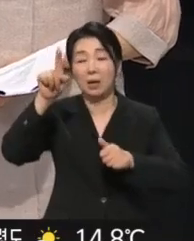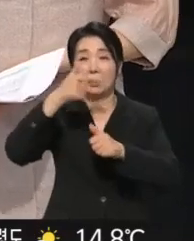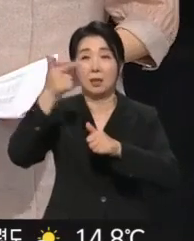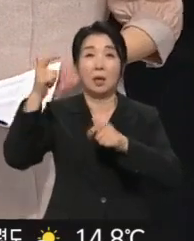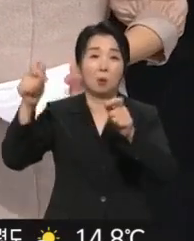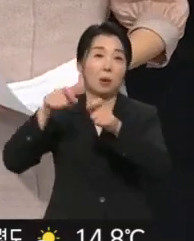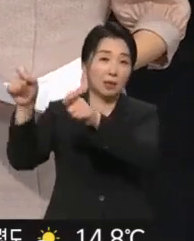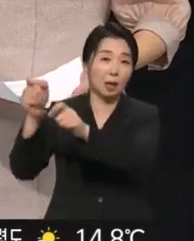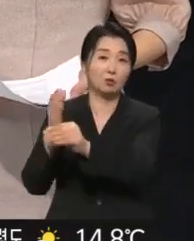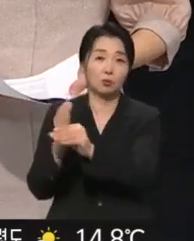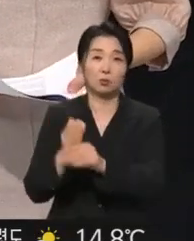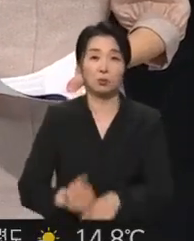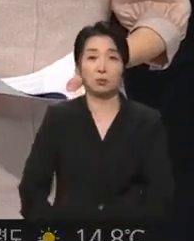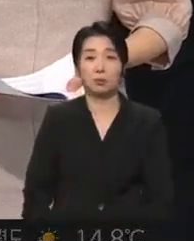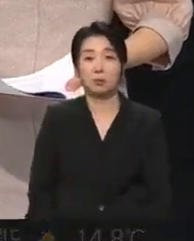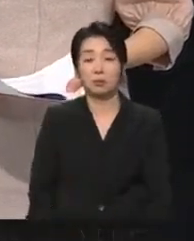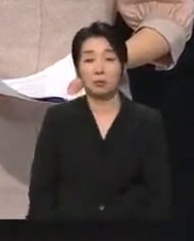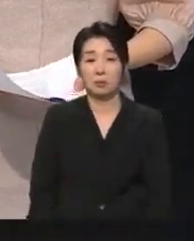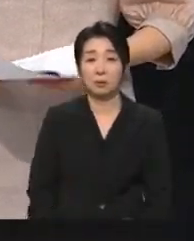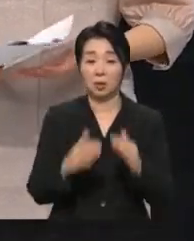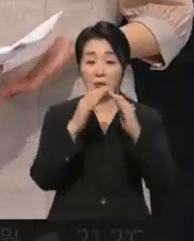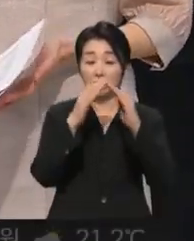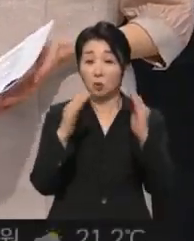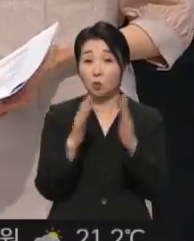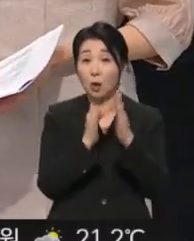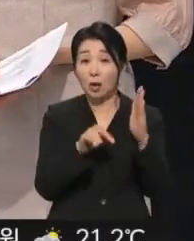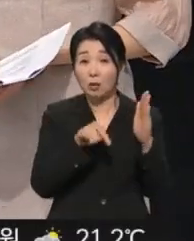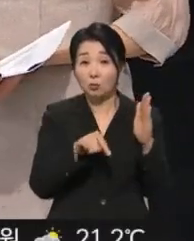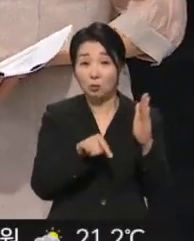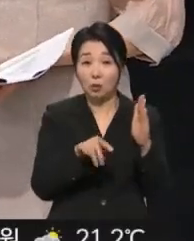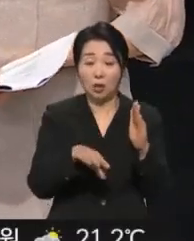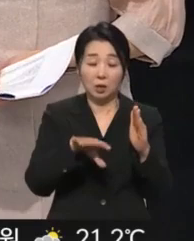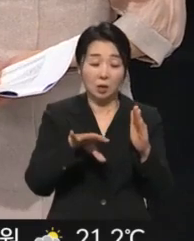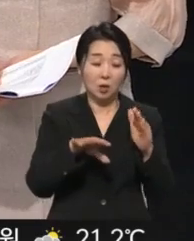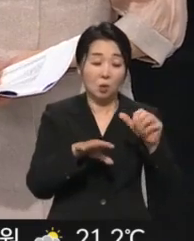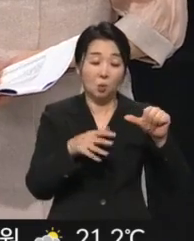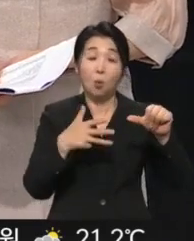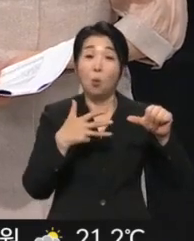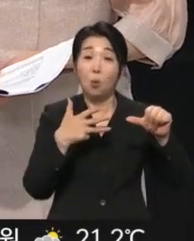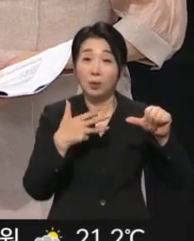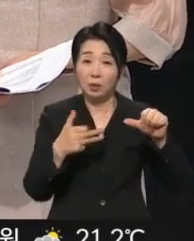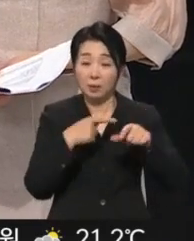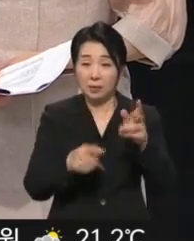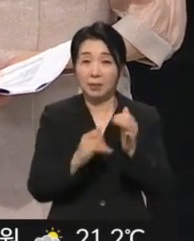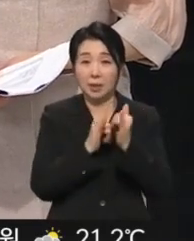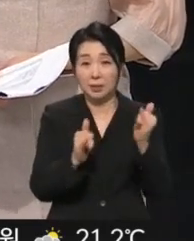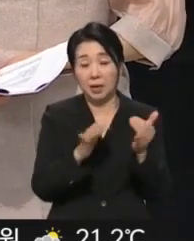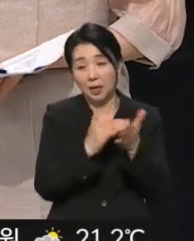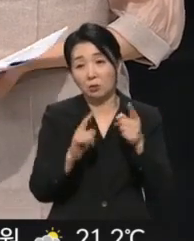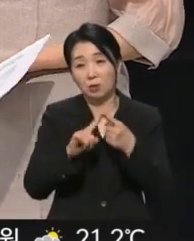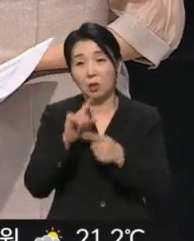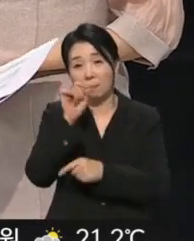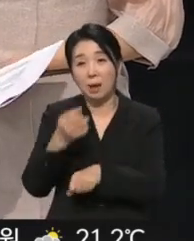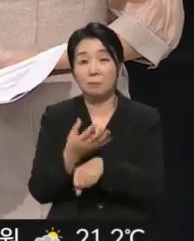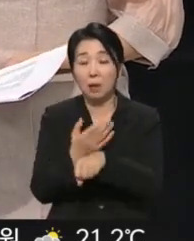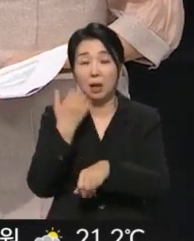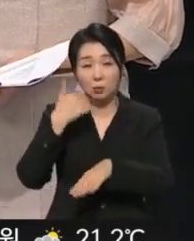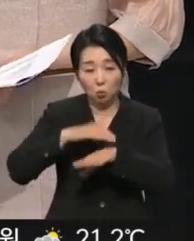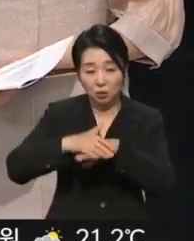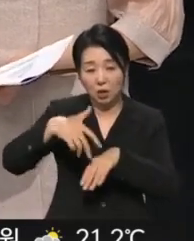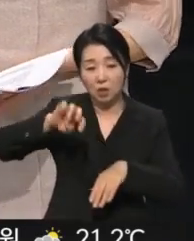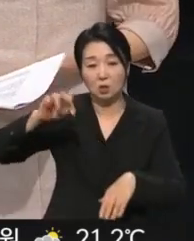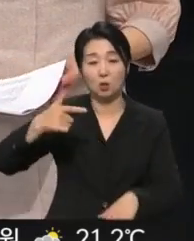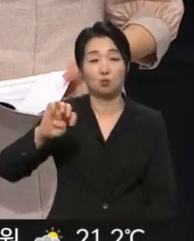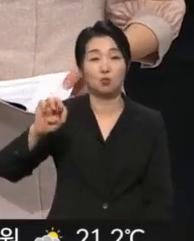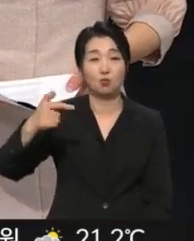상황입니다. 이런 가운데 전두환 일가 중 처음으로 5.18 희생자들과 유가족들에게 사죄의 말을 전한 손자 전우원 씨의